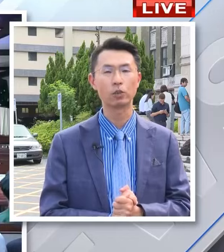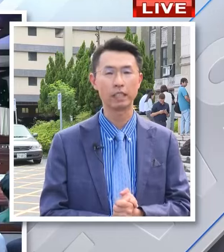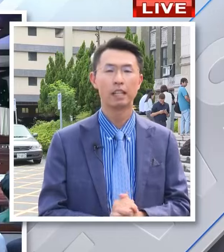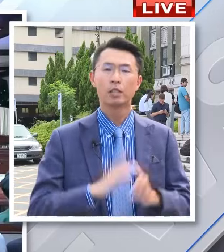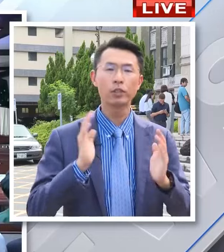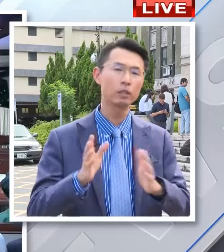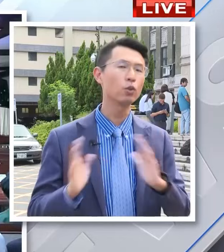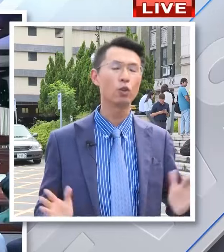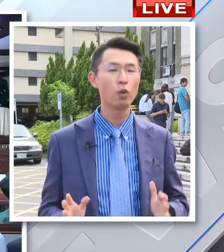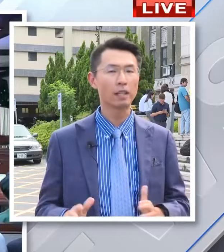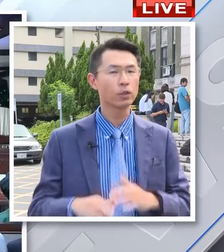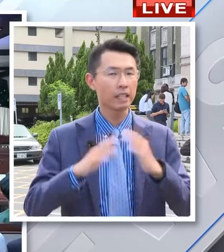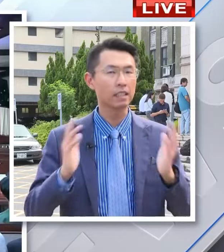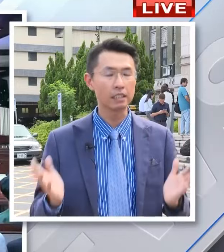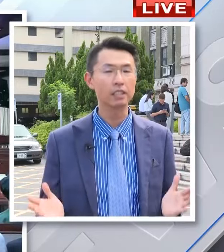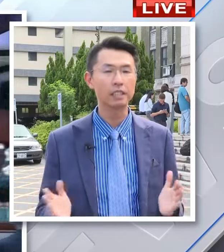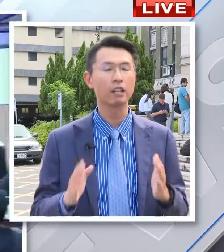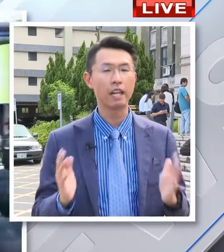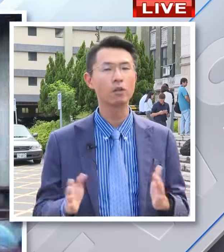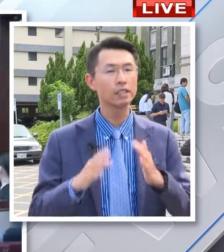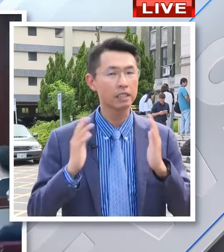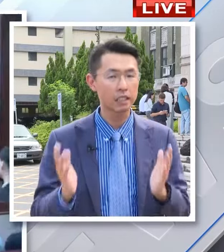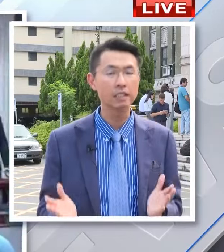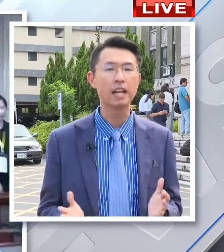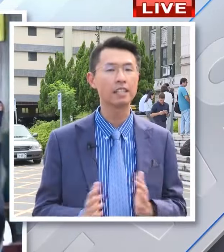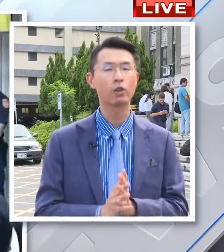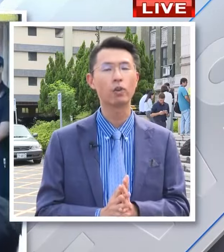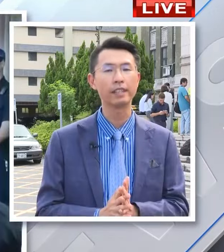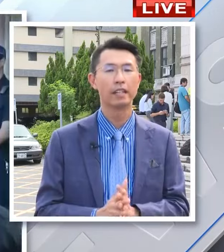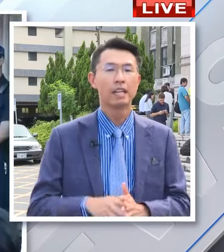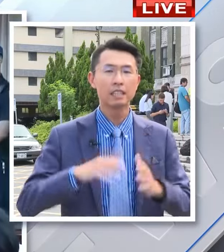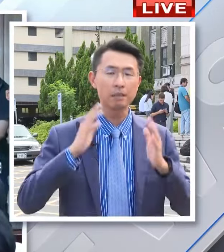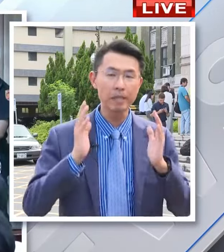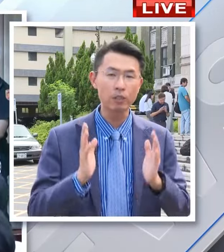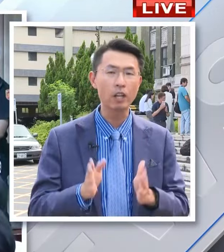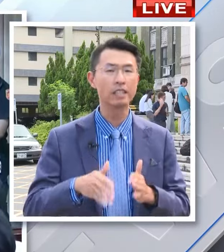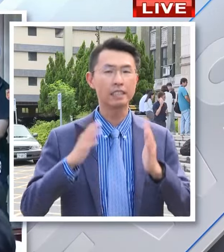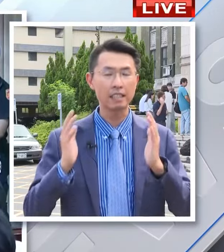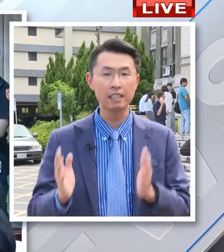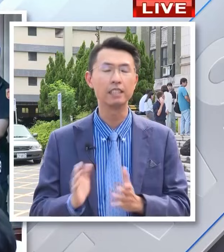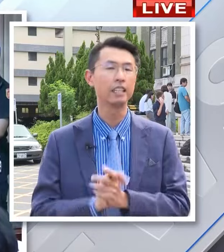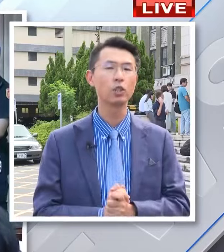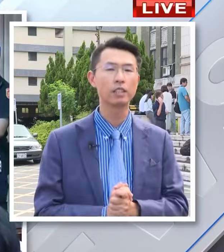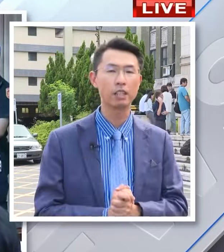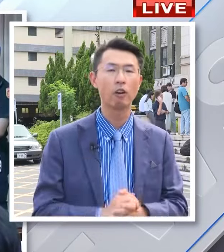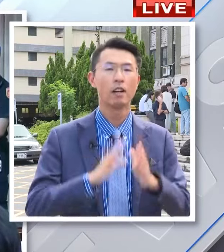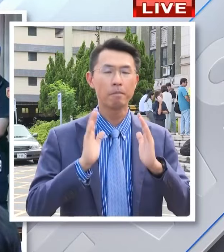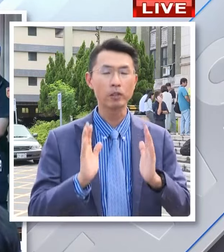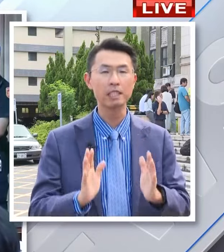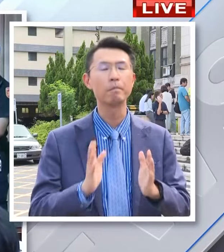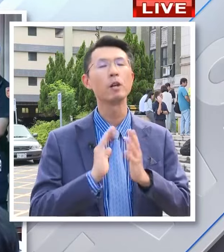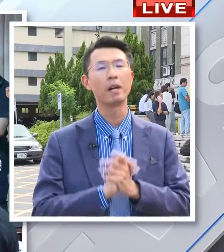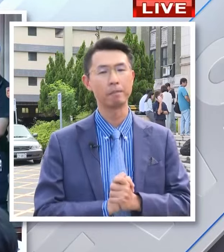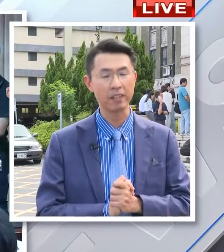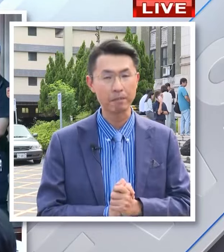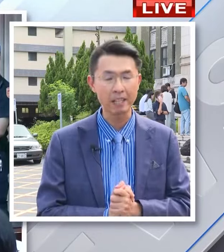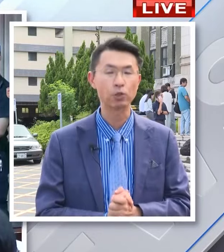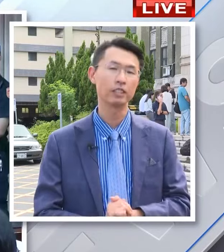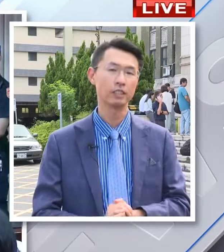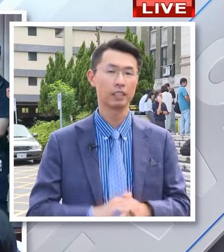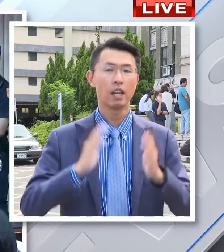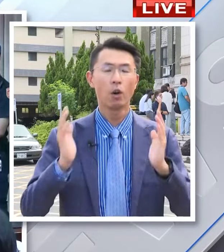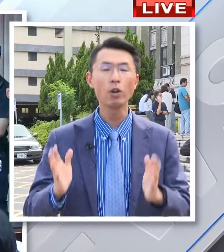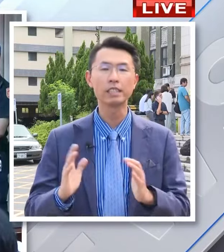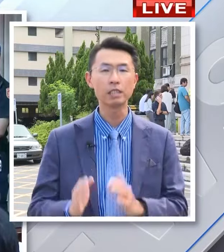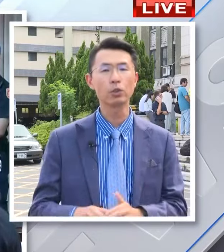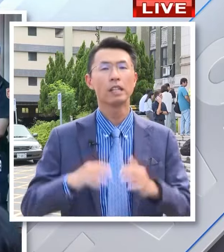的第一个重点。所以，如果过往虽然可能涉及到条文是跟杀人有关的，可是没有到很残忍、很严重的时候，抱歉，没有办法判